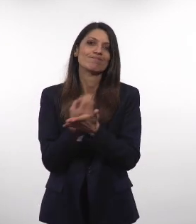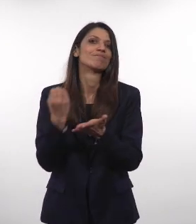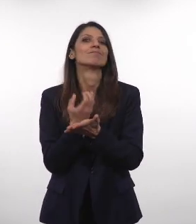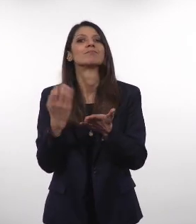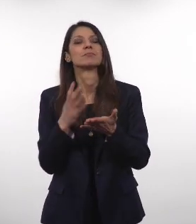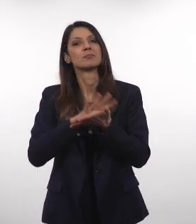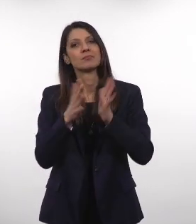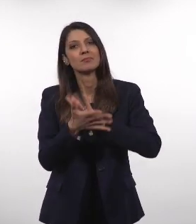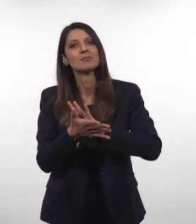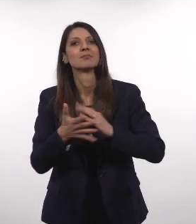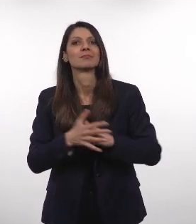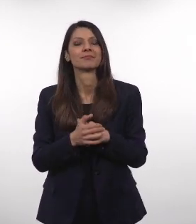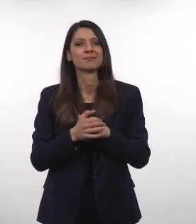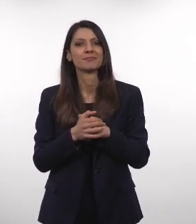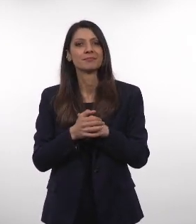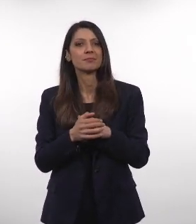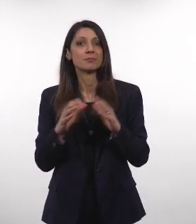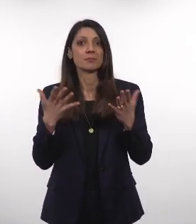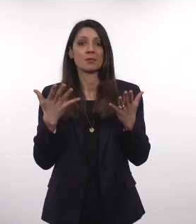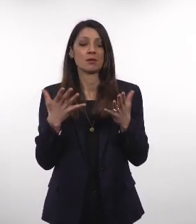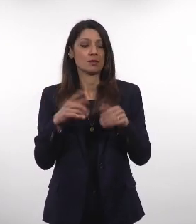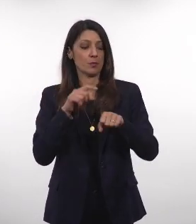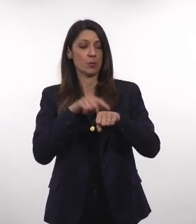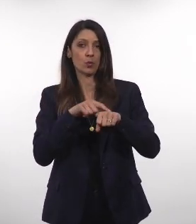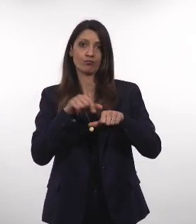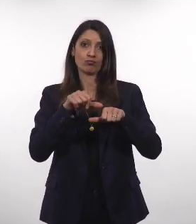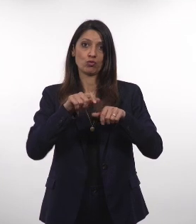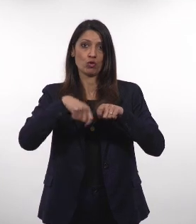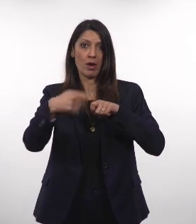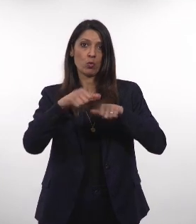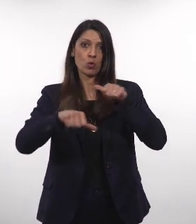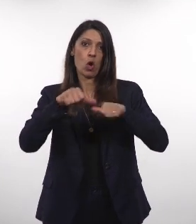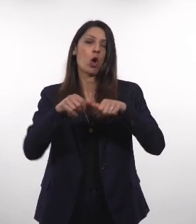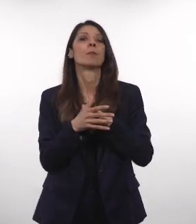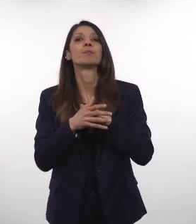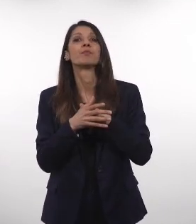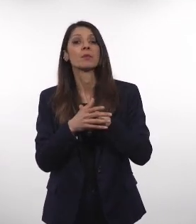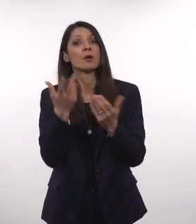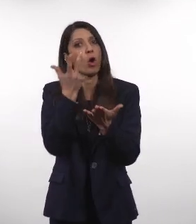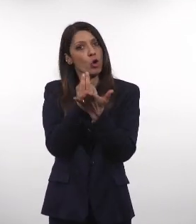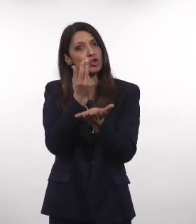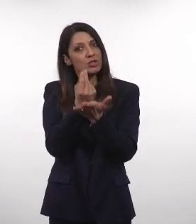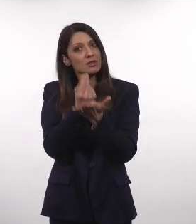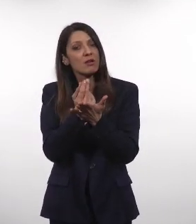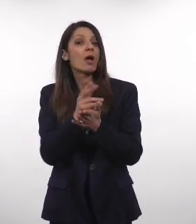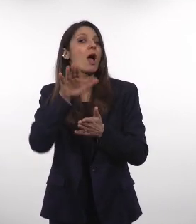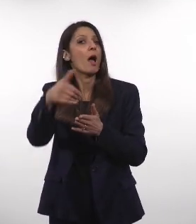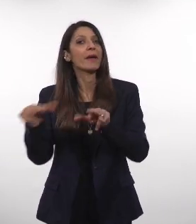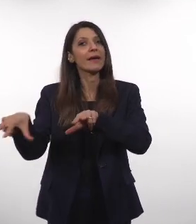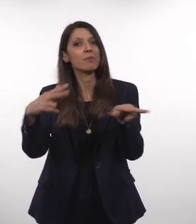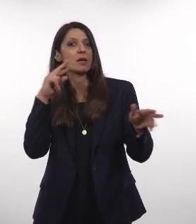purement pratico-pratiques pour commencer ce webinaire. Nous sommes ensemble pour une durée d'1 heure. Ce webinaire est enregistré, il sera disponible en